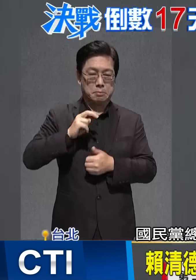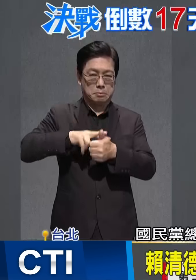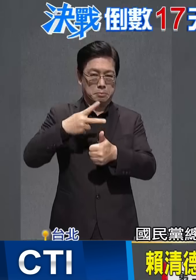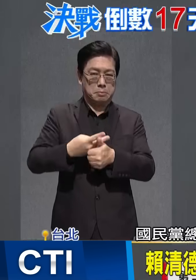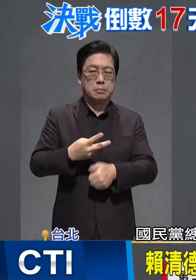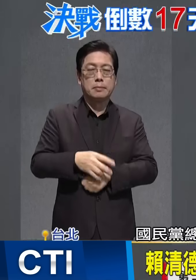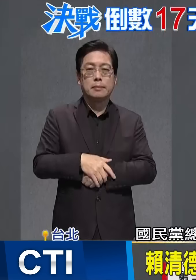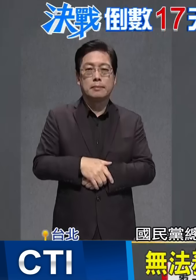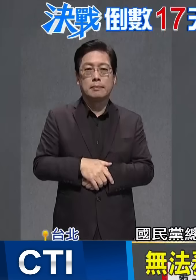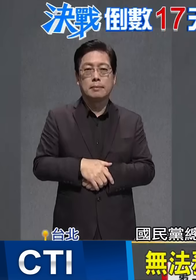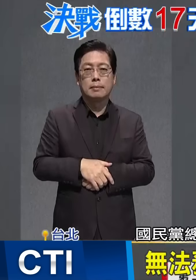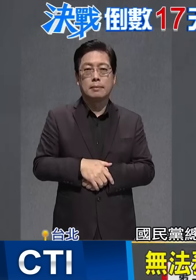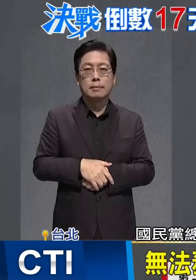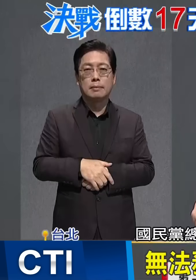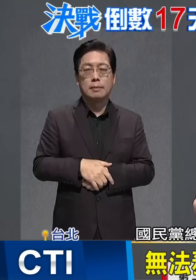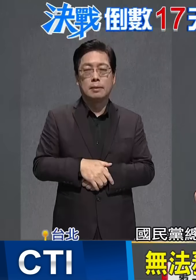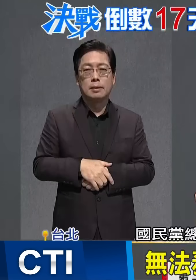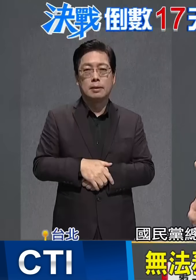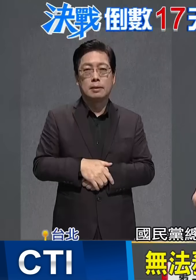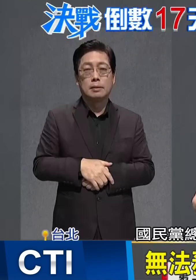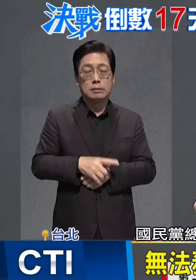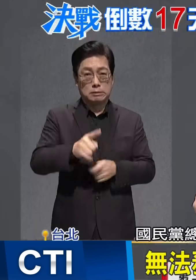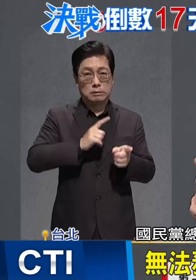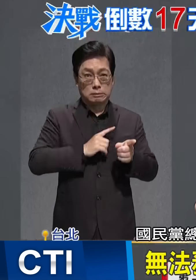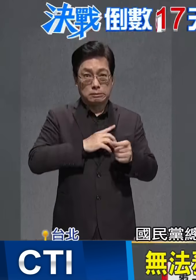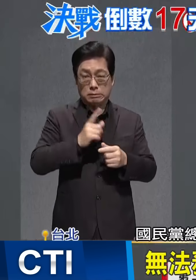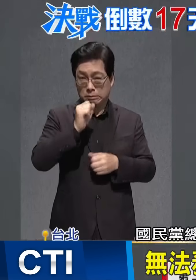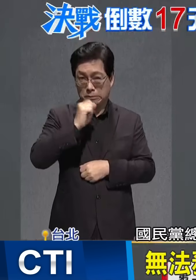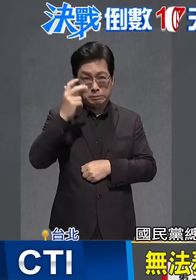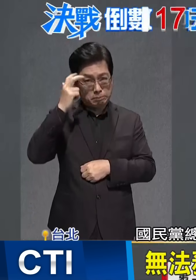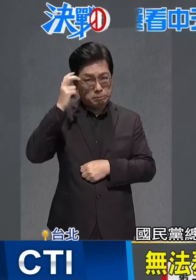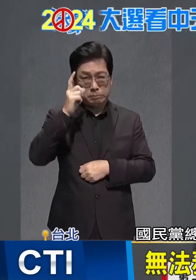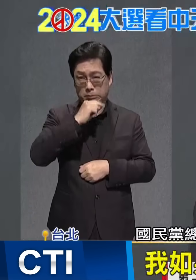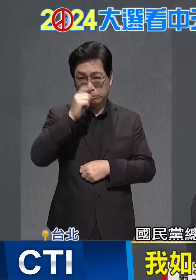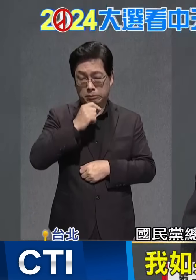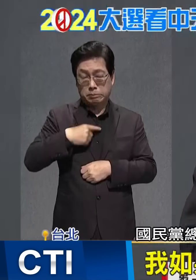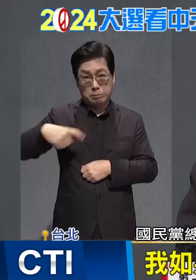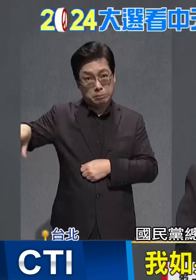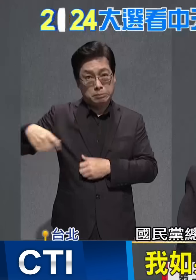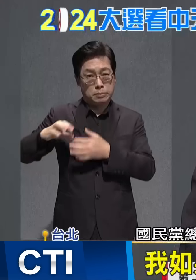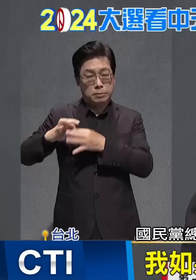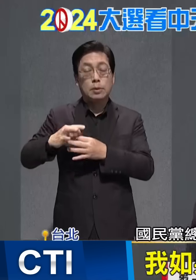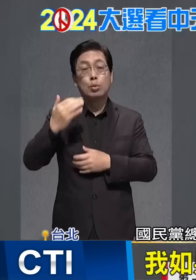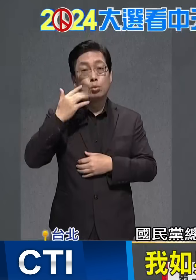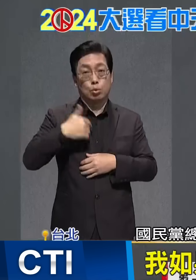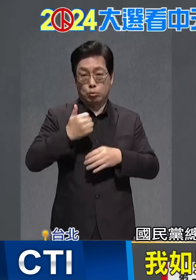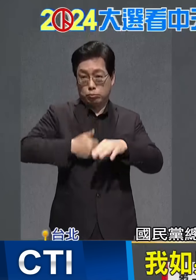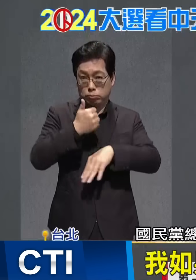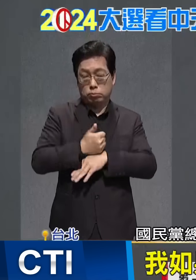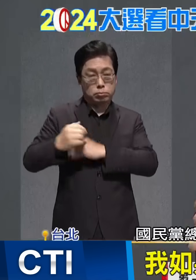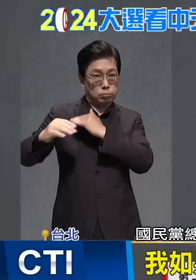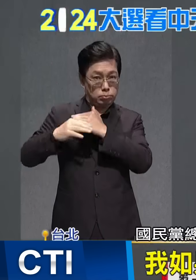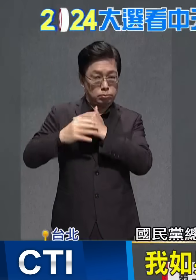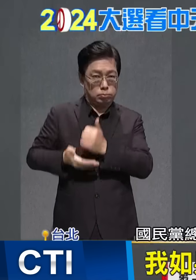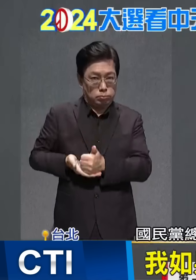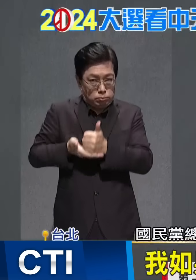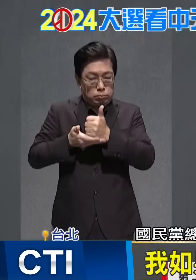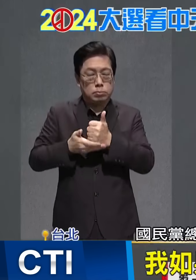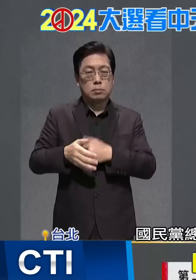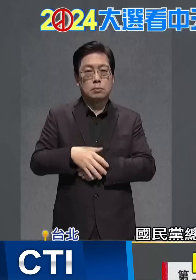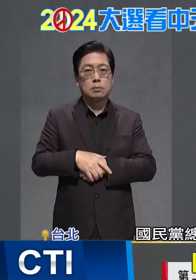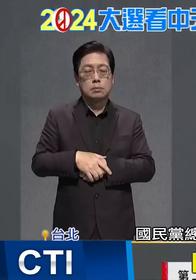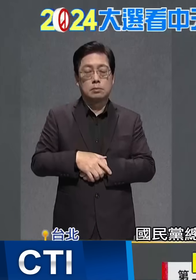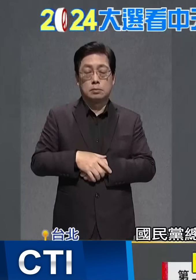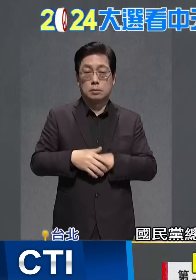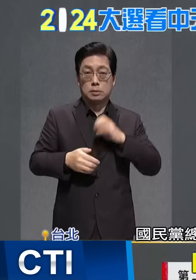下啦，无法务实的理性看待两岸的关系嘛。我做总统，平等、尊严、友善底下